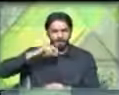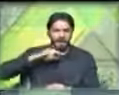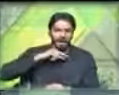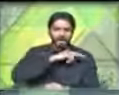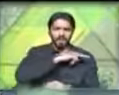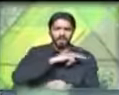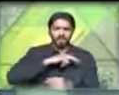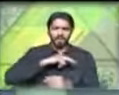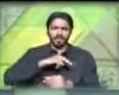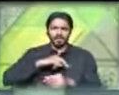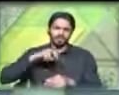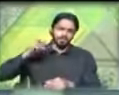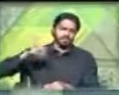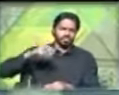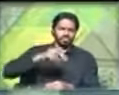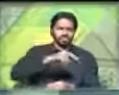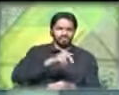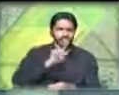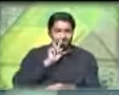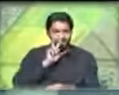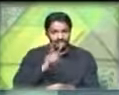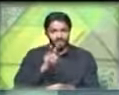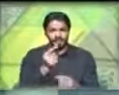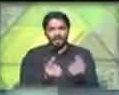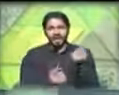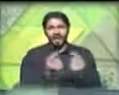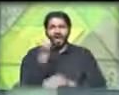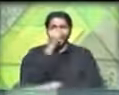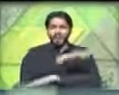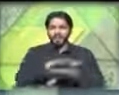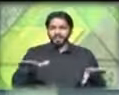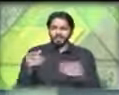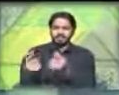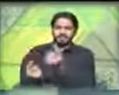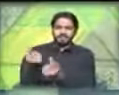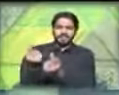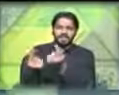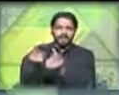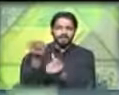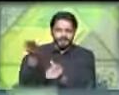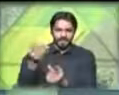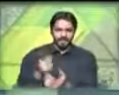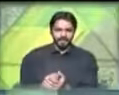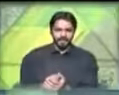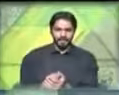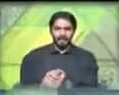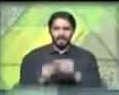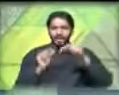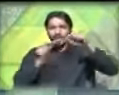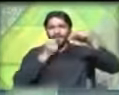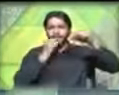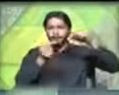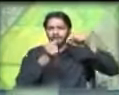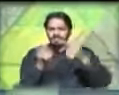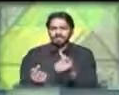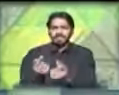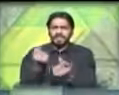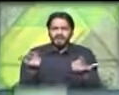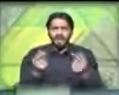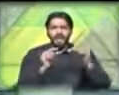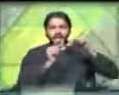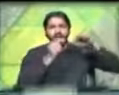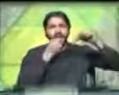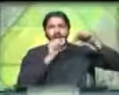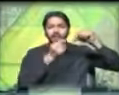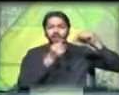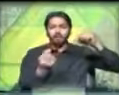عادت على بستان أو حقل كرم، أي عنب، تمام،